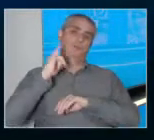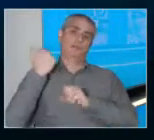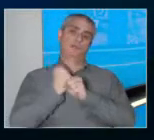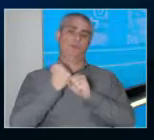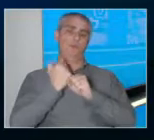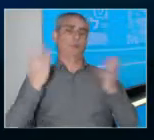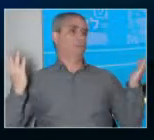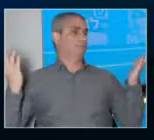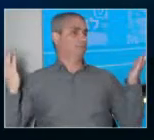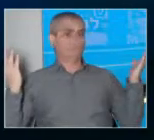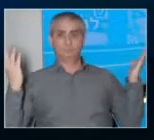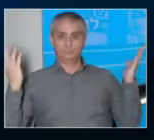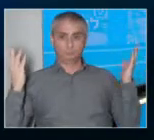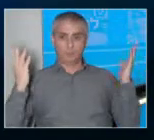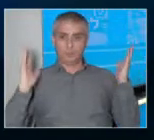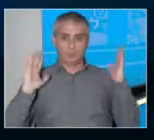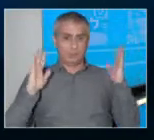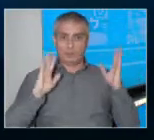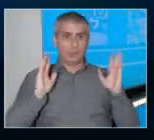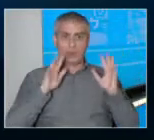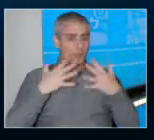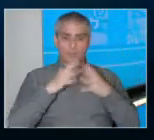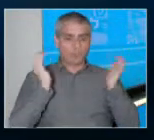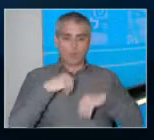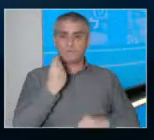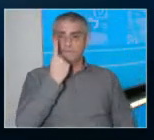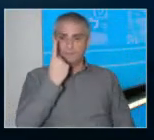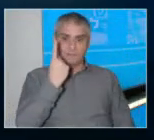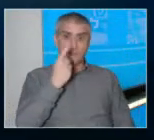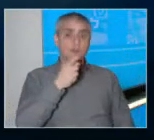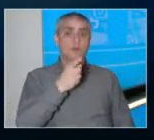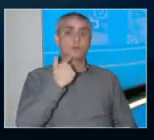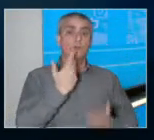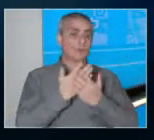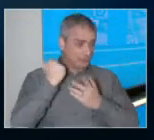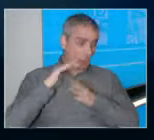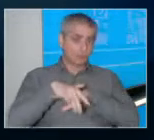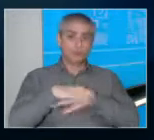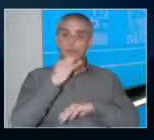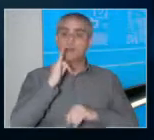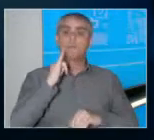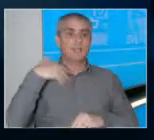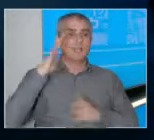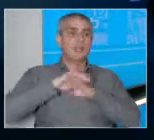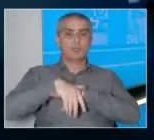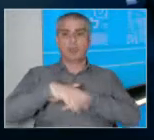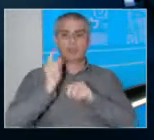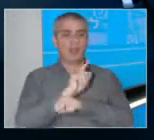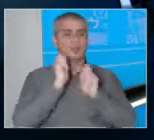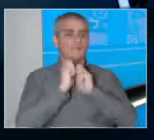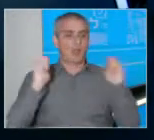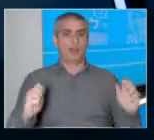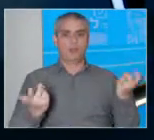פעולה. הקואליציה לא מתה מפעולה אחת. עובדה ש... גם אתה אמרת שיהיו השלכות, והשאלה, מה תהיינה השלכות לטווח